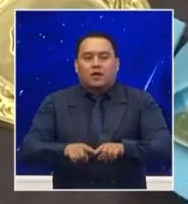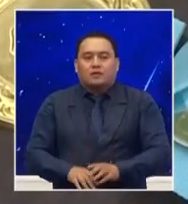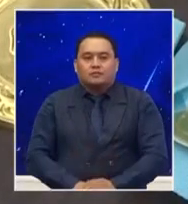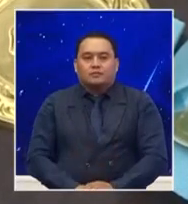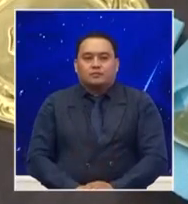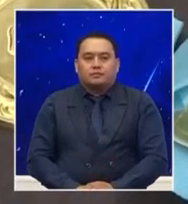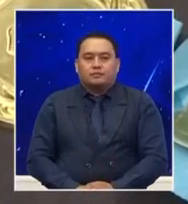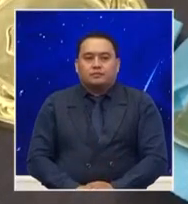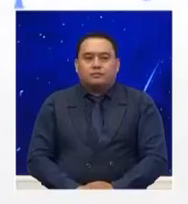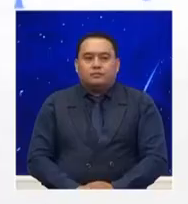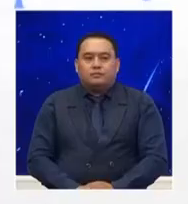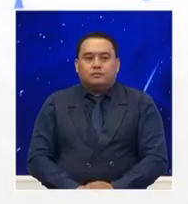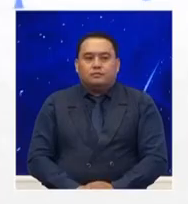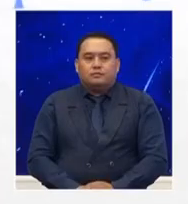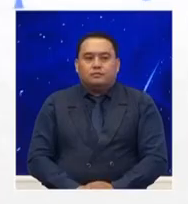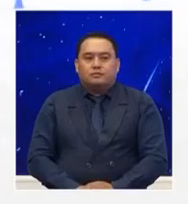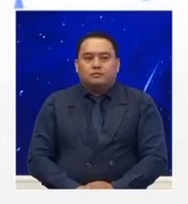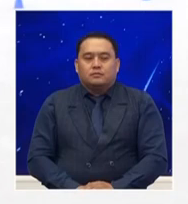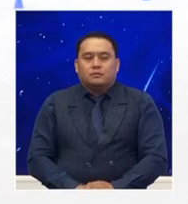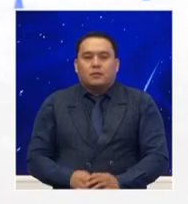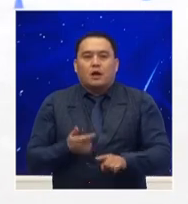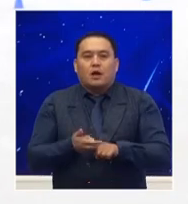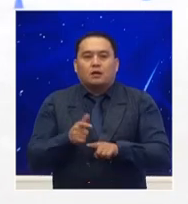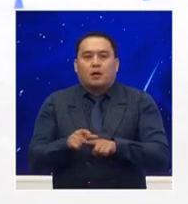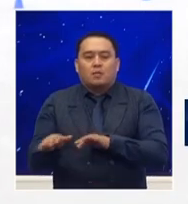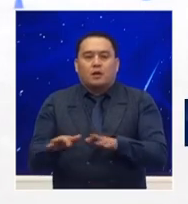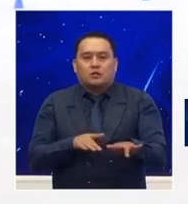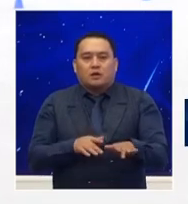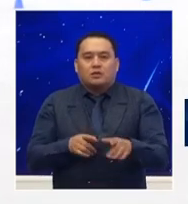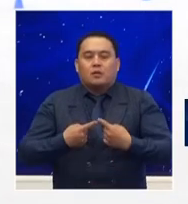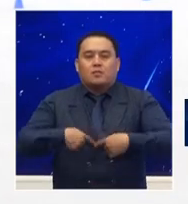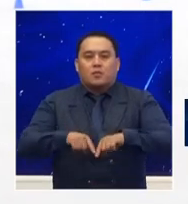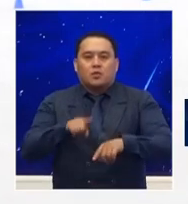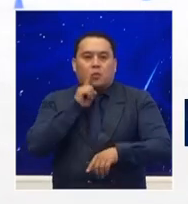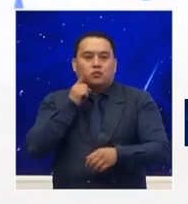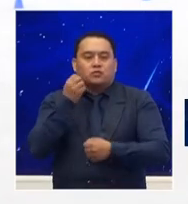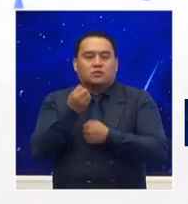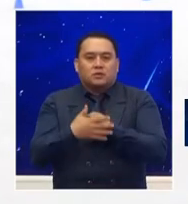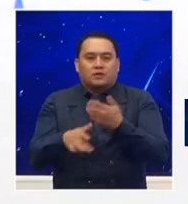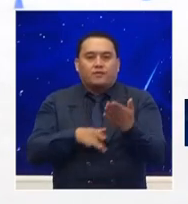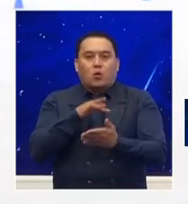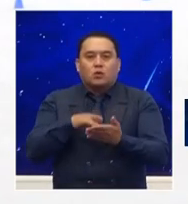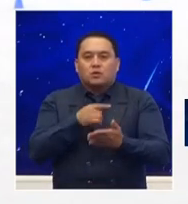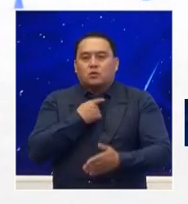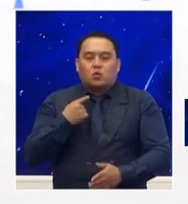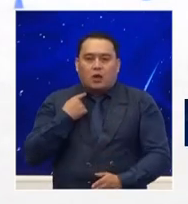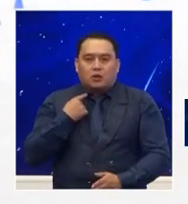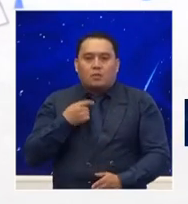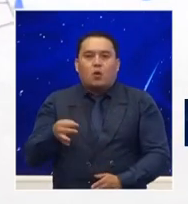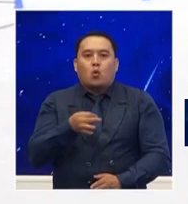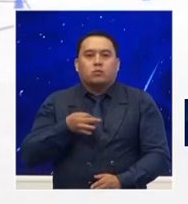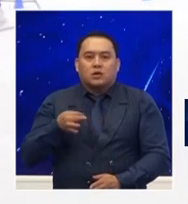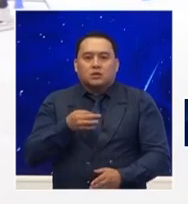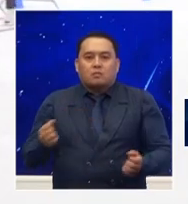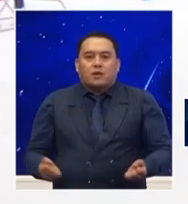катка. Данное мероприятие организовано с молодежным центром города Талдыкурган в области